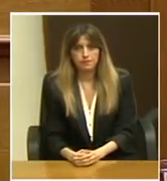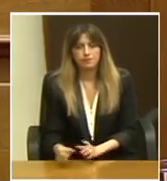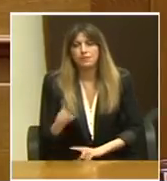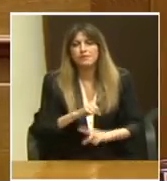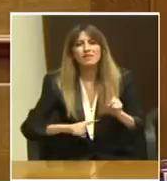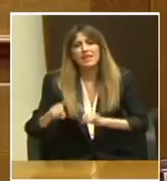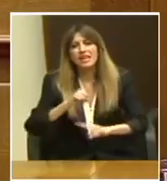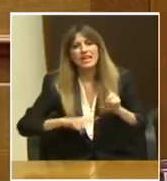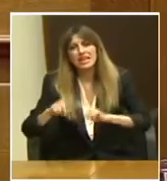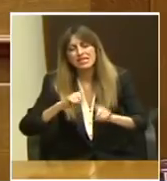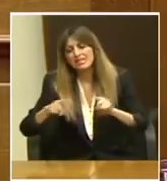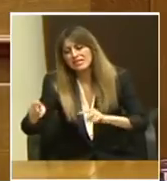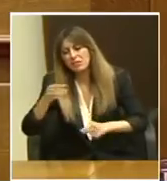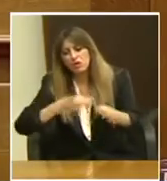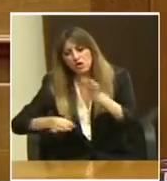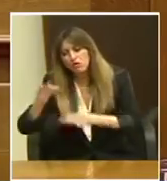αυτά?